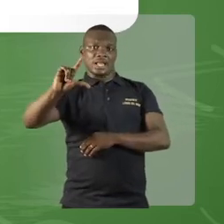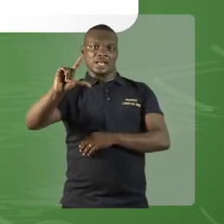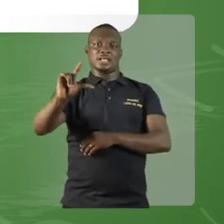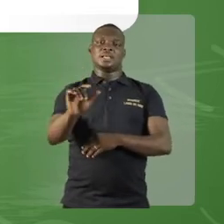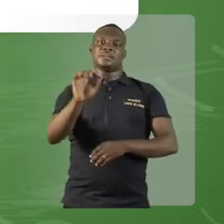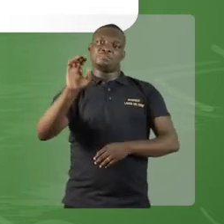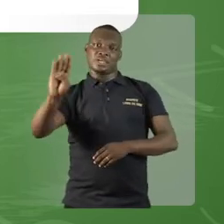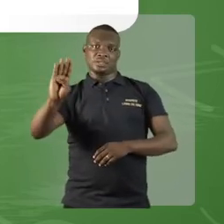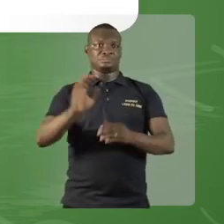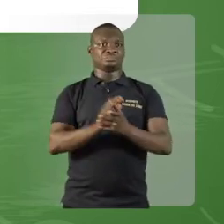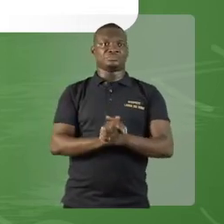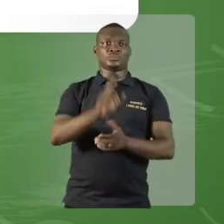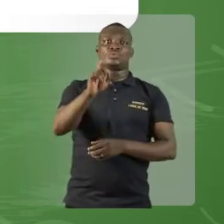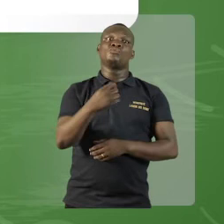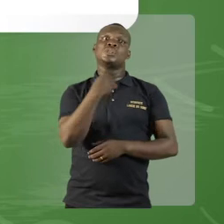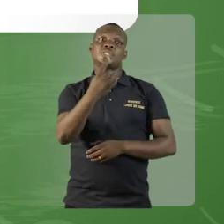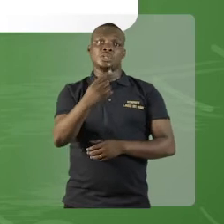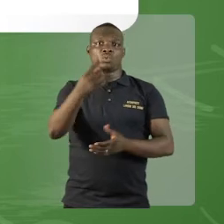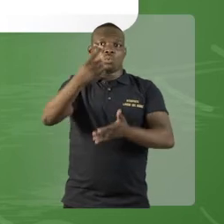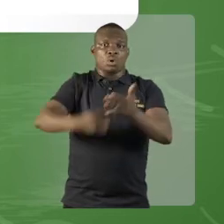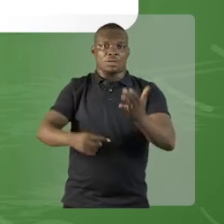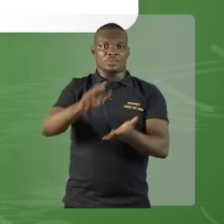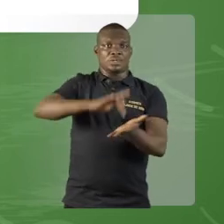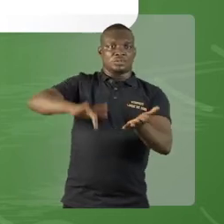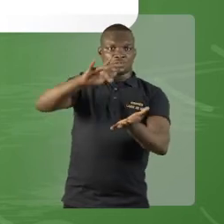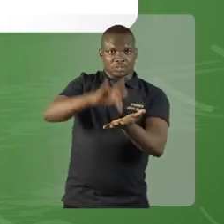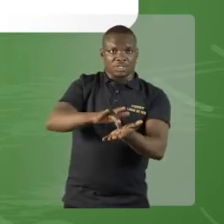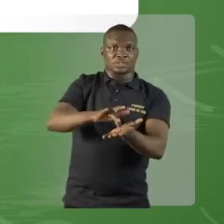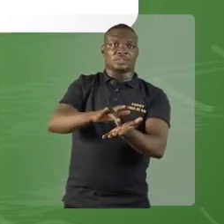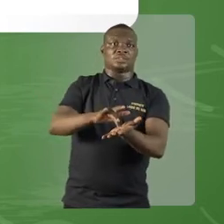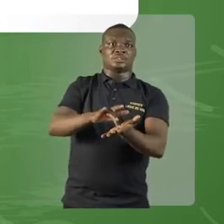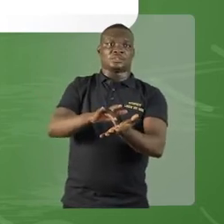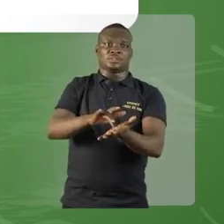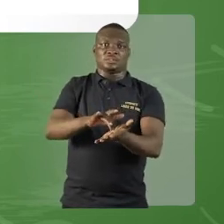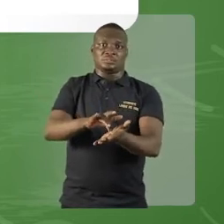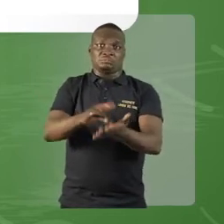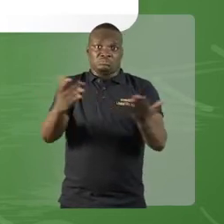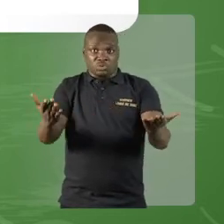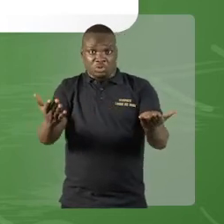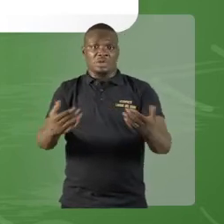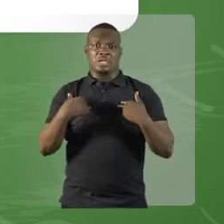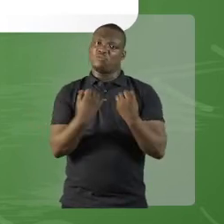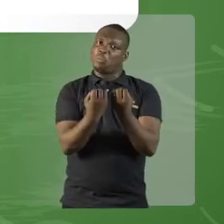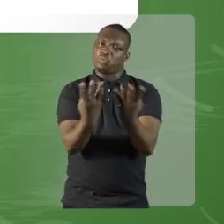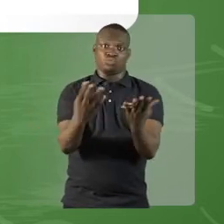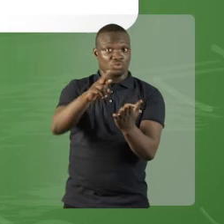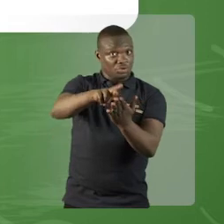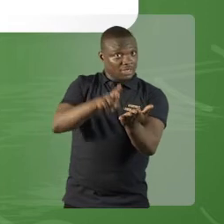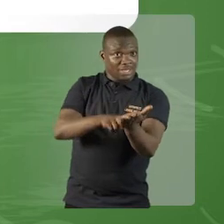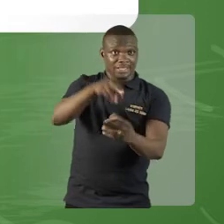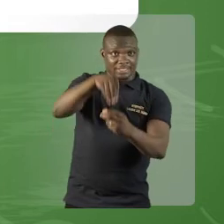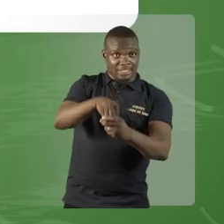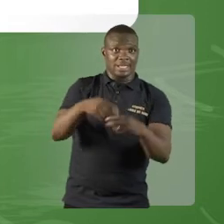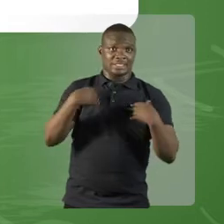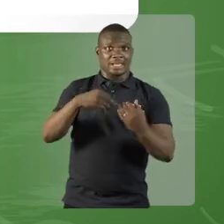Il faut noter que le sens de F se détermine à l'aide de plusieurs règles, parmi lesquelles on peut citer